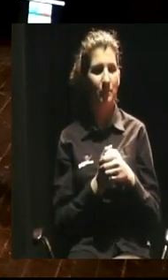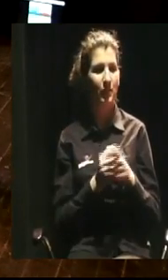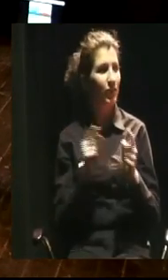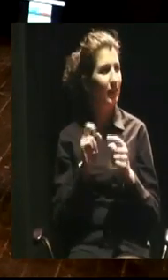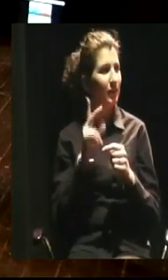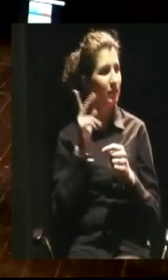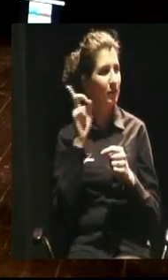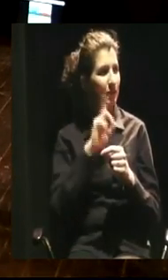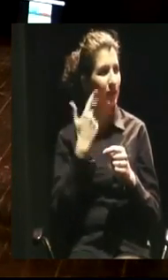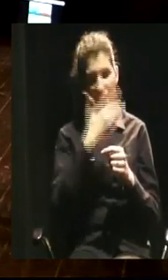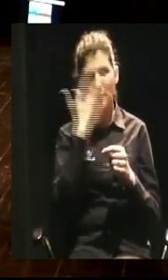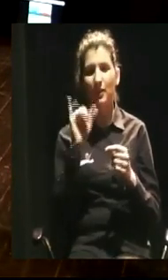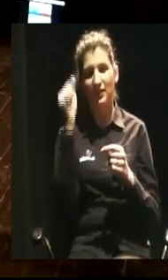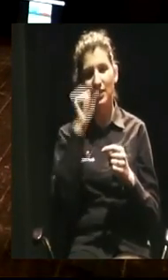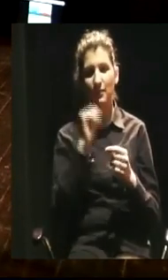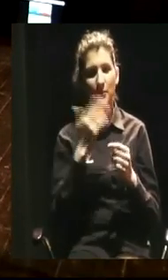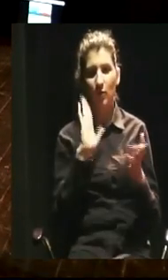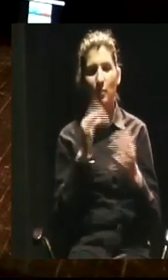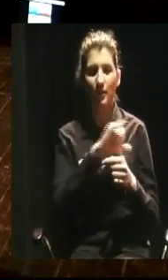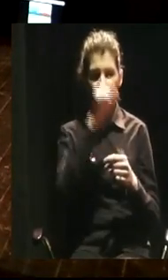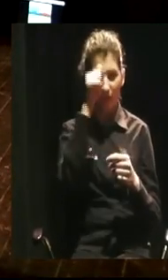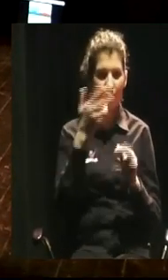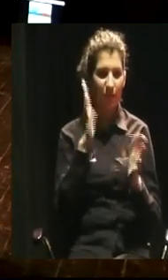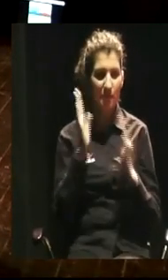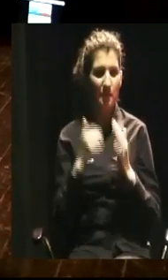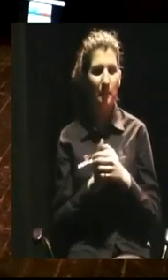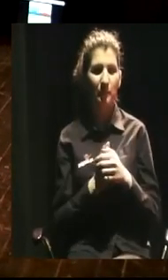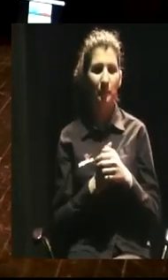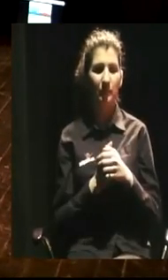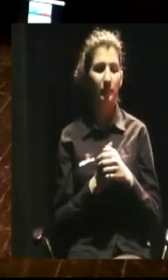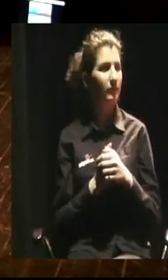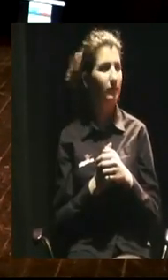wiem, jak się nazywam. Nie wiadomo, jak się nazywa to ja. No ale jeśli...